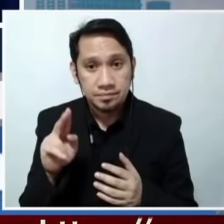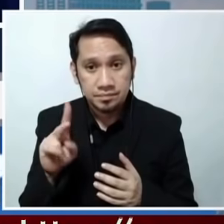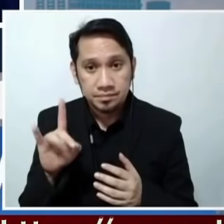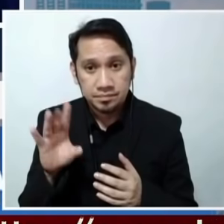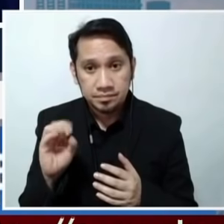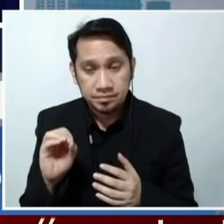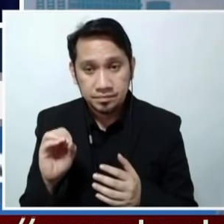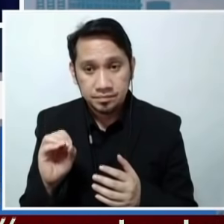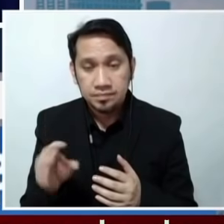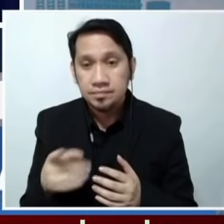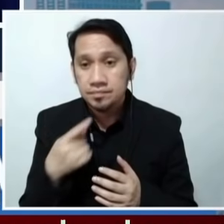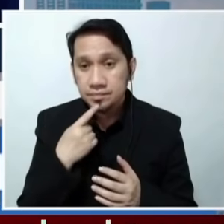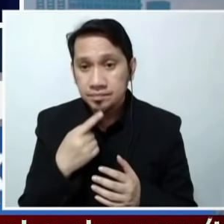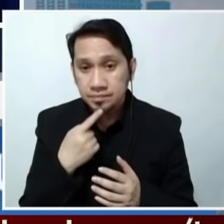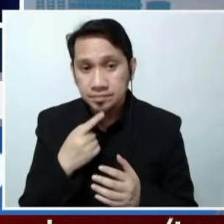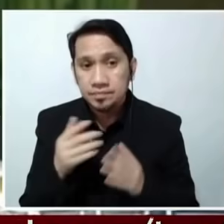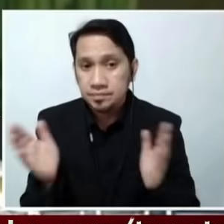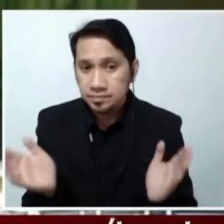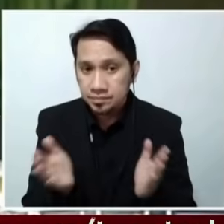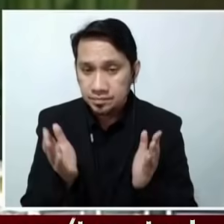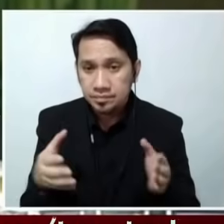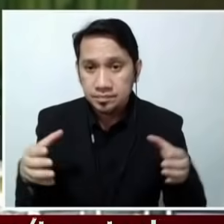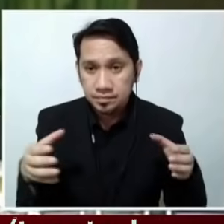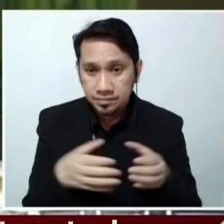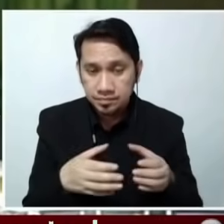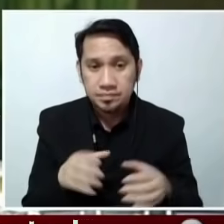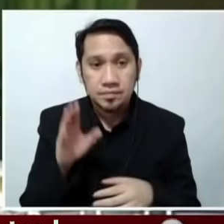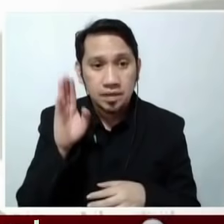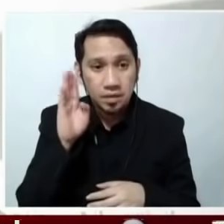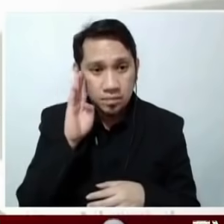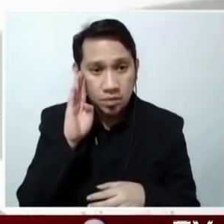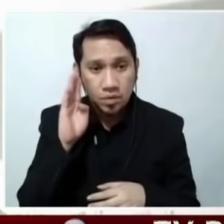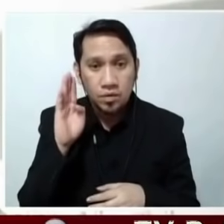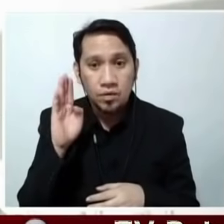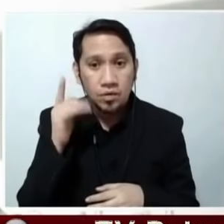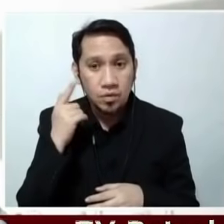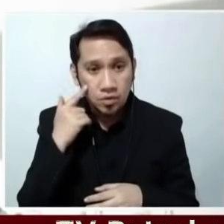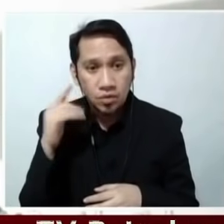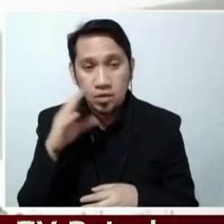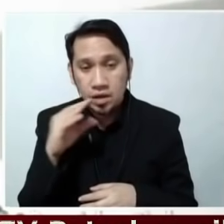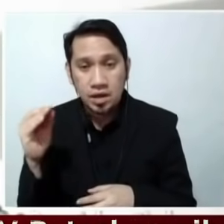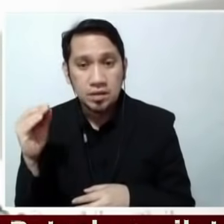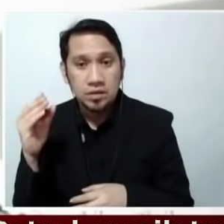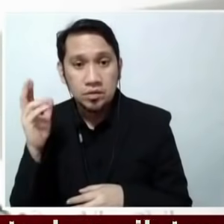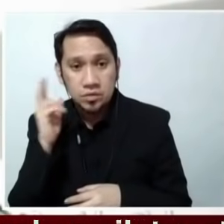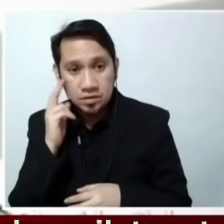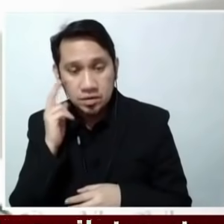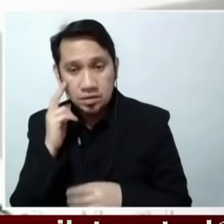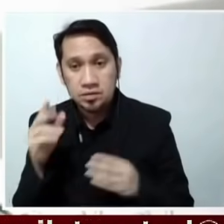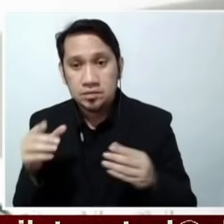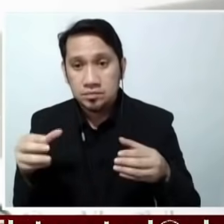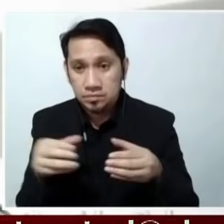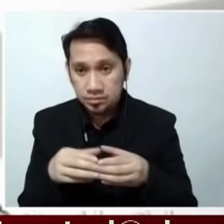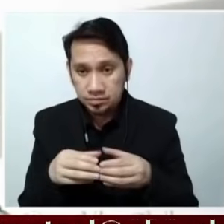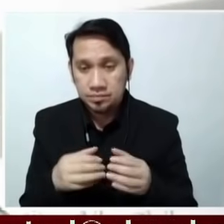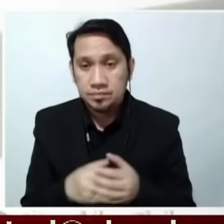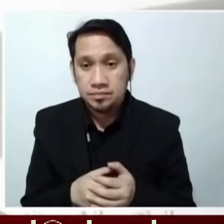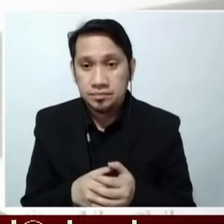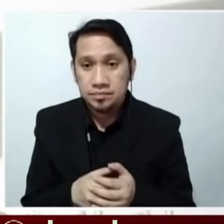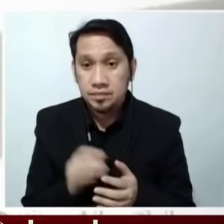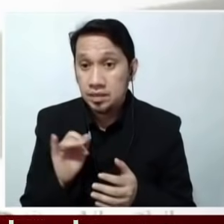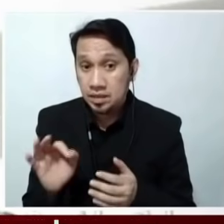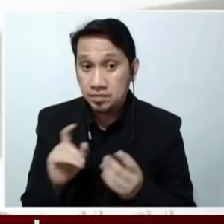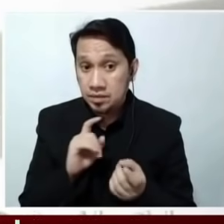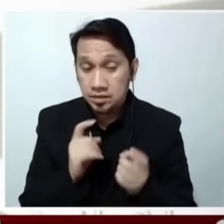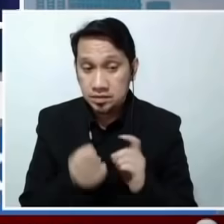Anya, tinutulak pa rin ng partido ang Bongo Duterte tandem sakaling magbago ang isip ng Pangulo. Pero kung hindi na